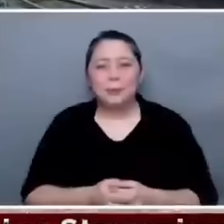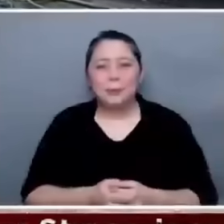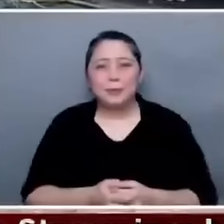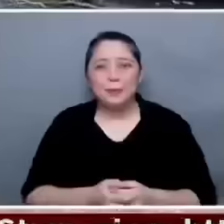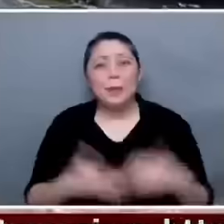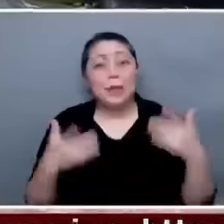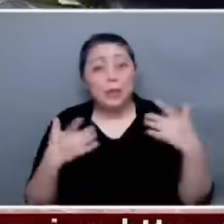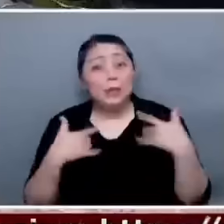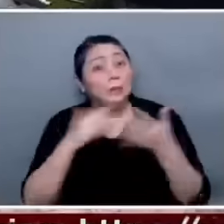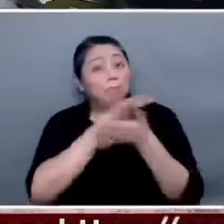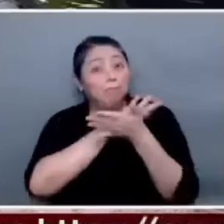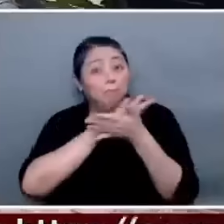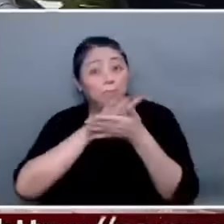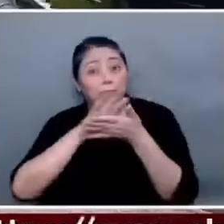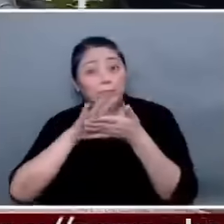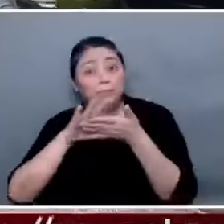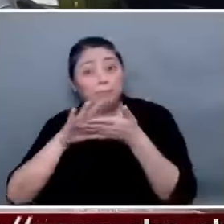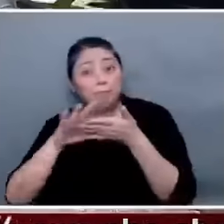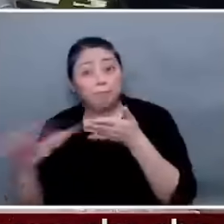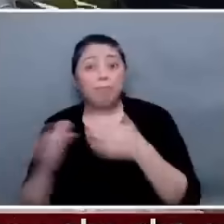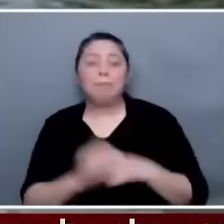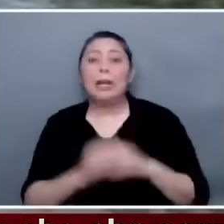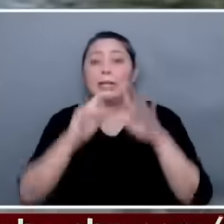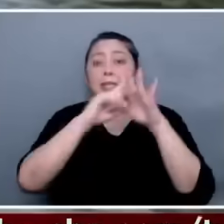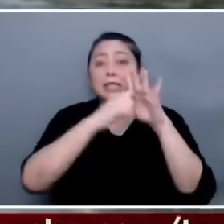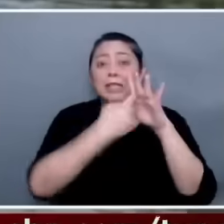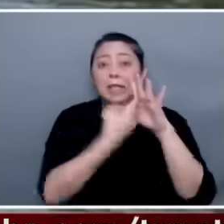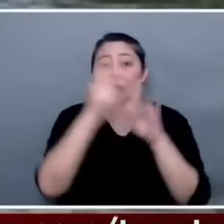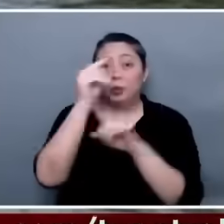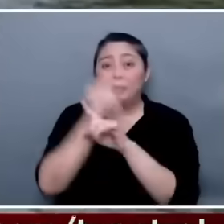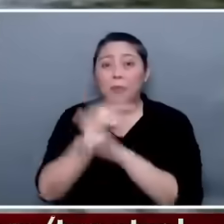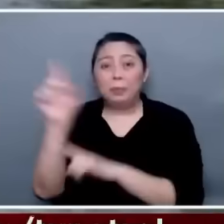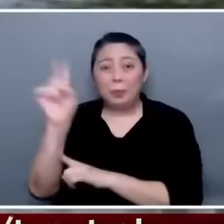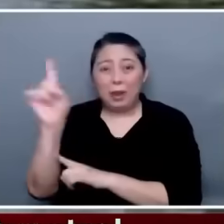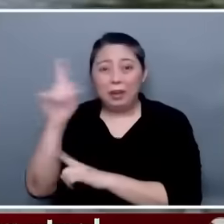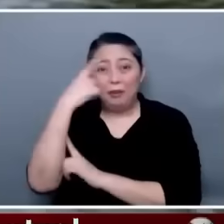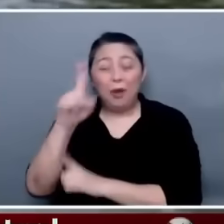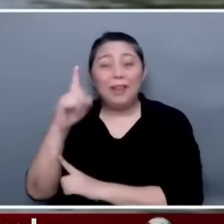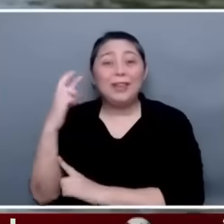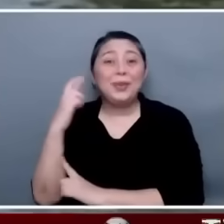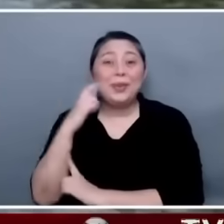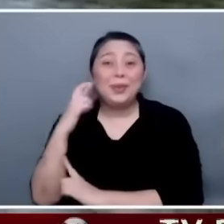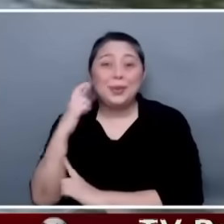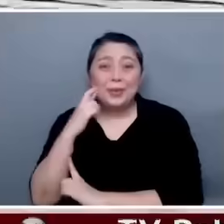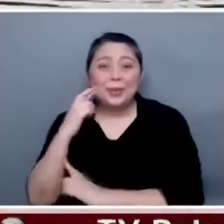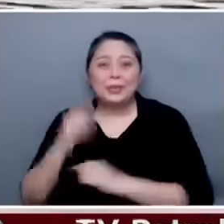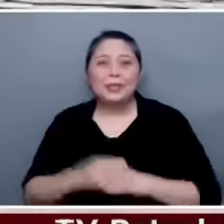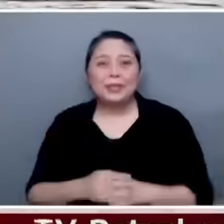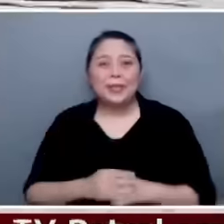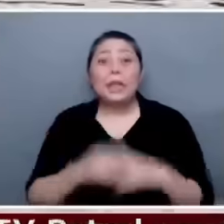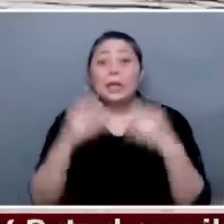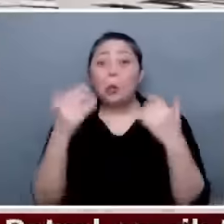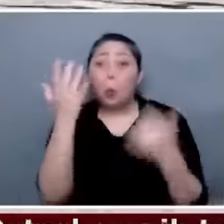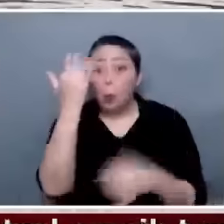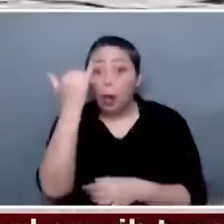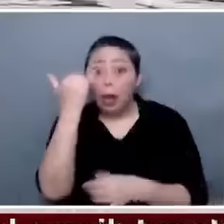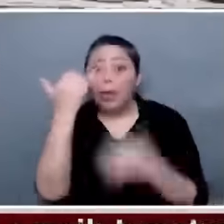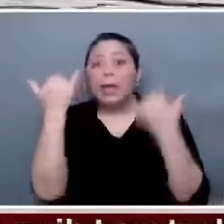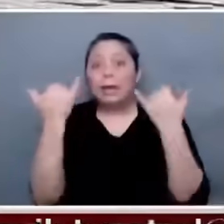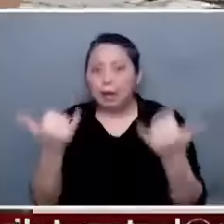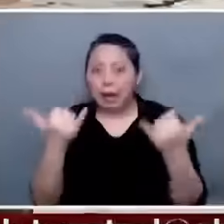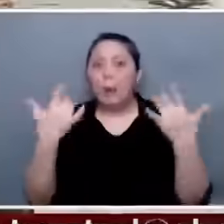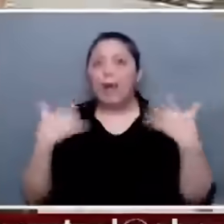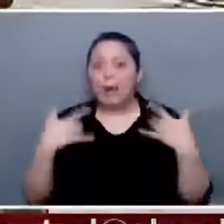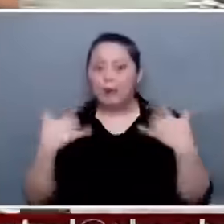Maganda ang bungad ng Todos Los Santos kay Aling Rose. Sa wakas, pwede nang magsakay ng mga turista sa kanya mga